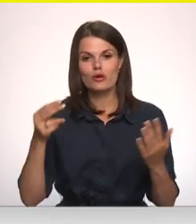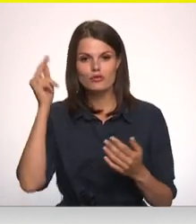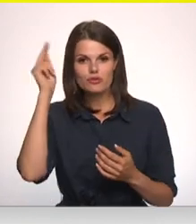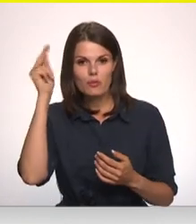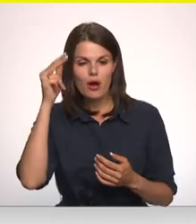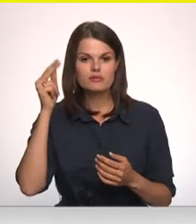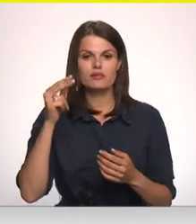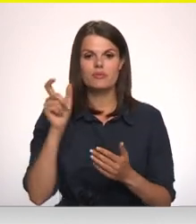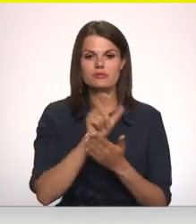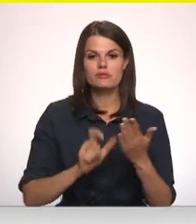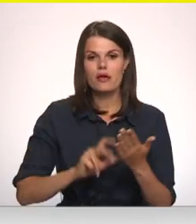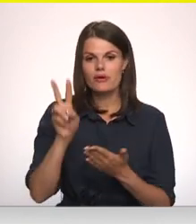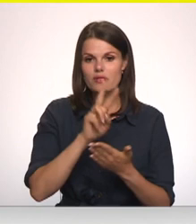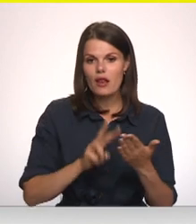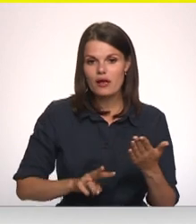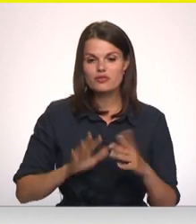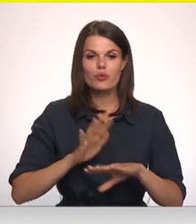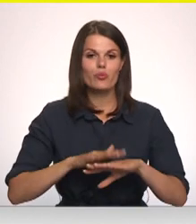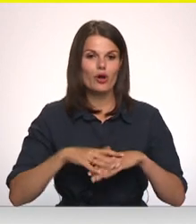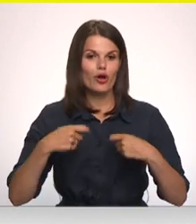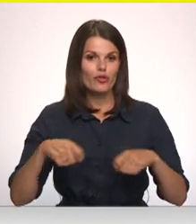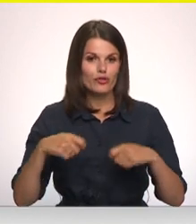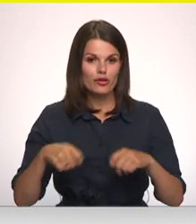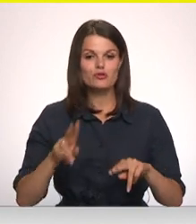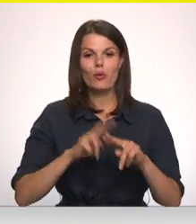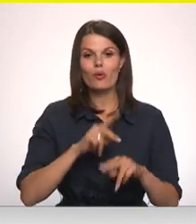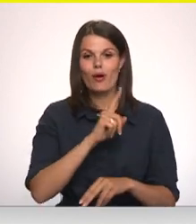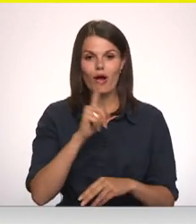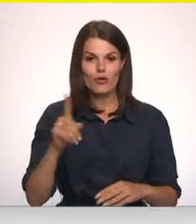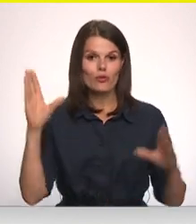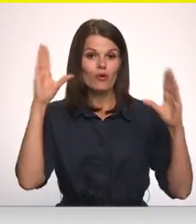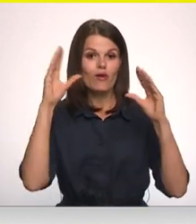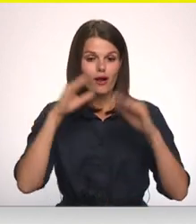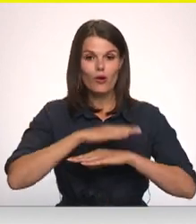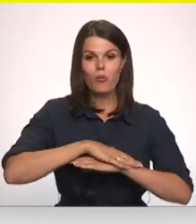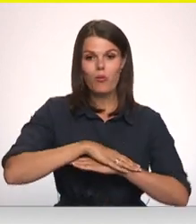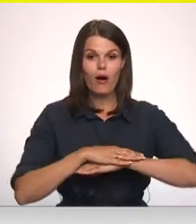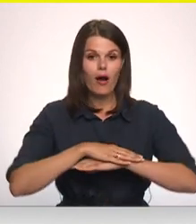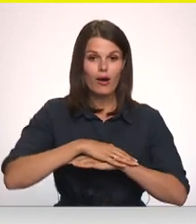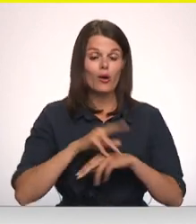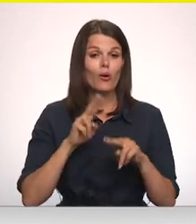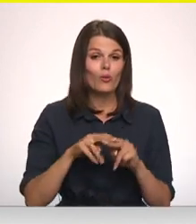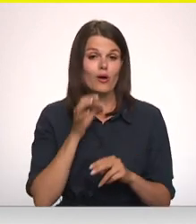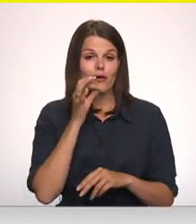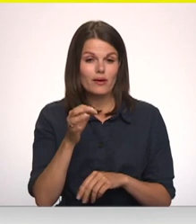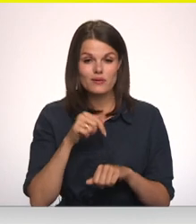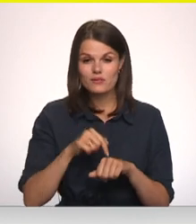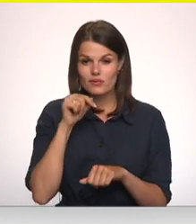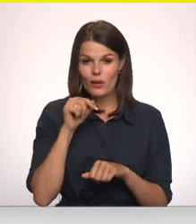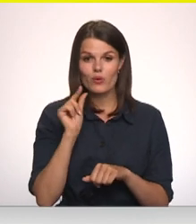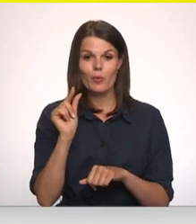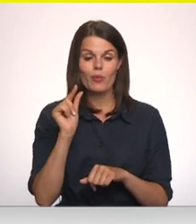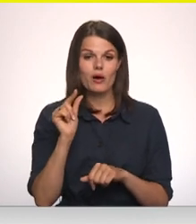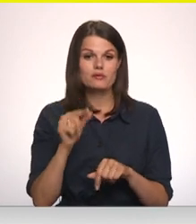dzejas lasījumi, ir, protams, arī tirdziņš un katru vakaru balles. Un jāsaka, visticamāk sajūta mazliet līdzinās arī